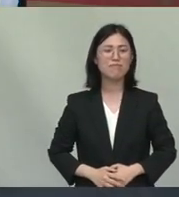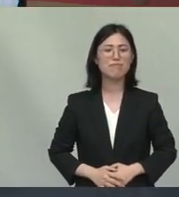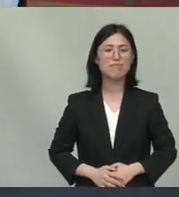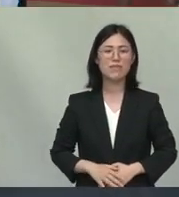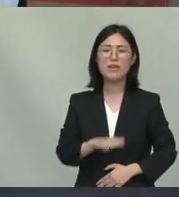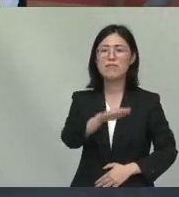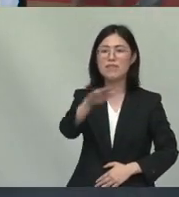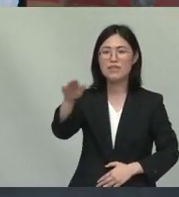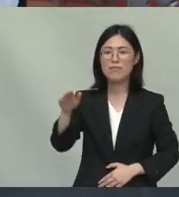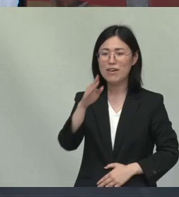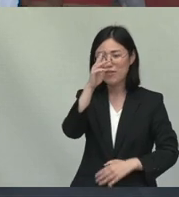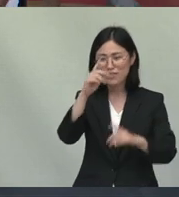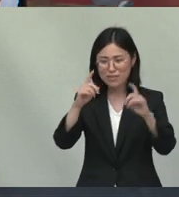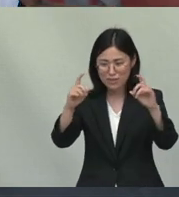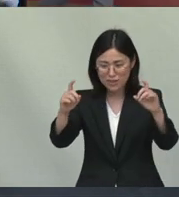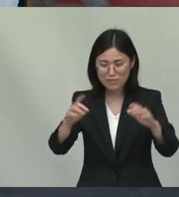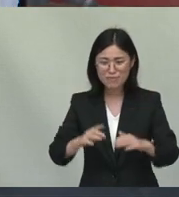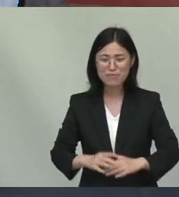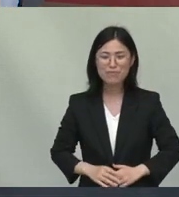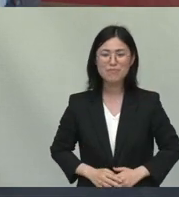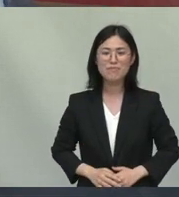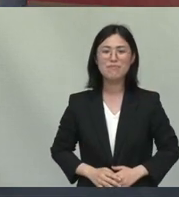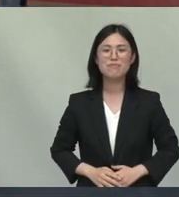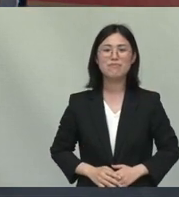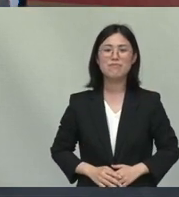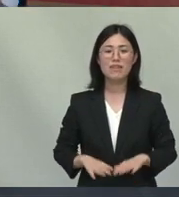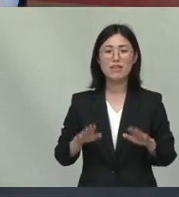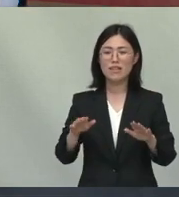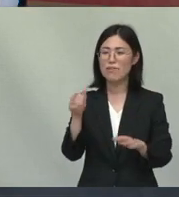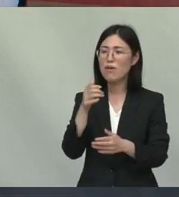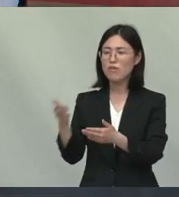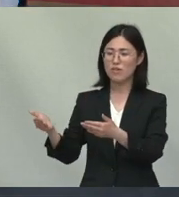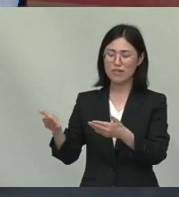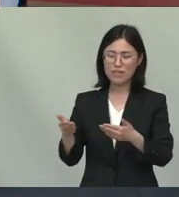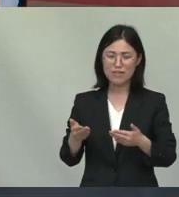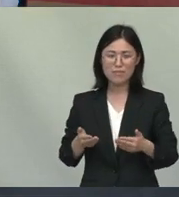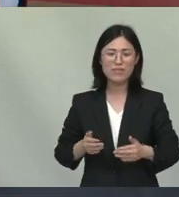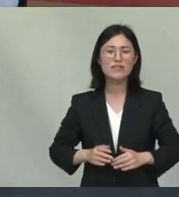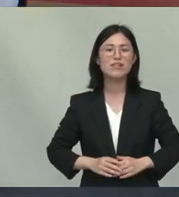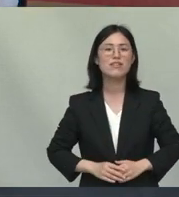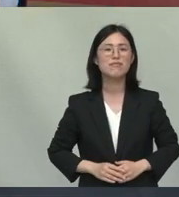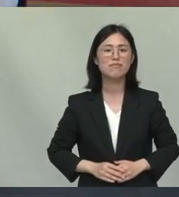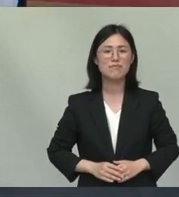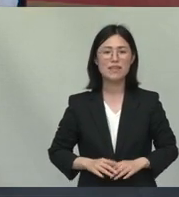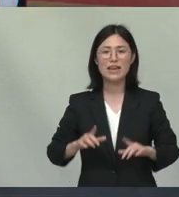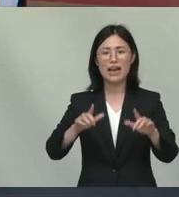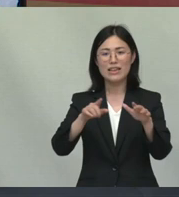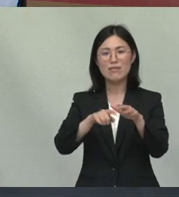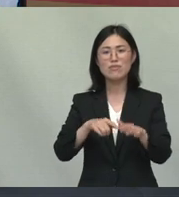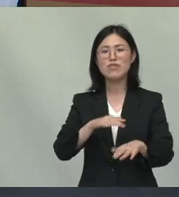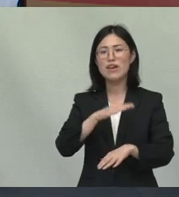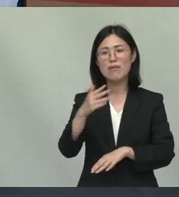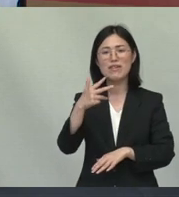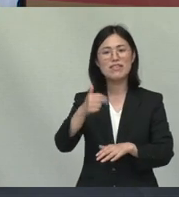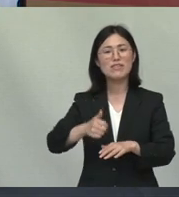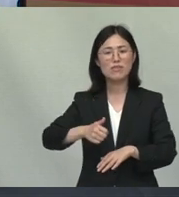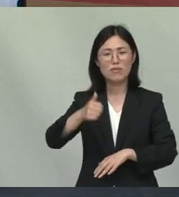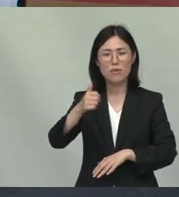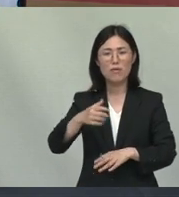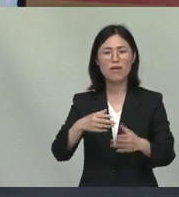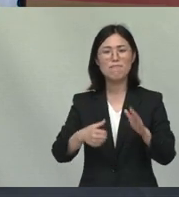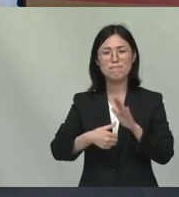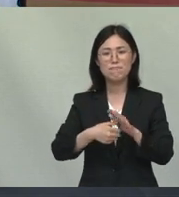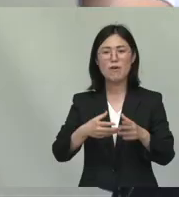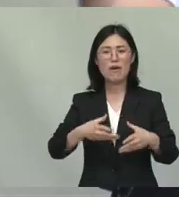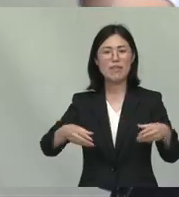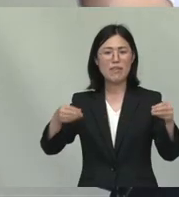皆さんこんにちは。ただいまご紹介をいただきました、東村山市長の渡辺隆でござい